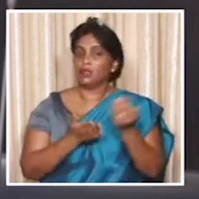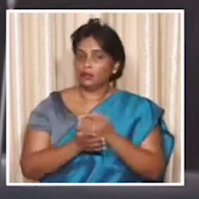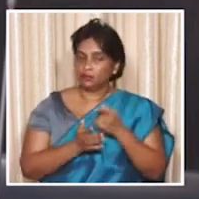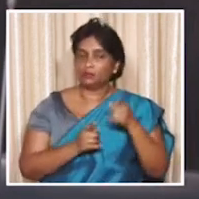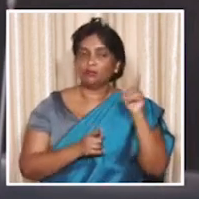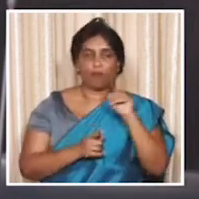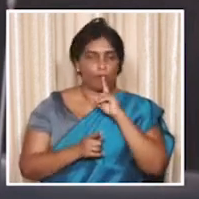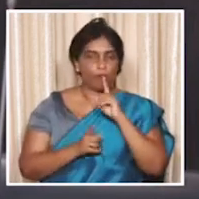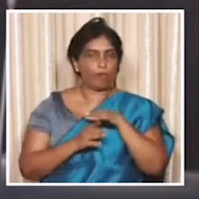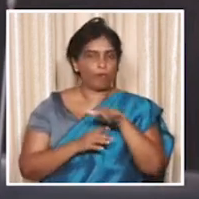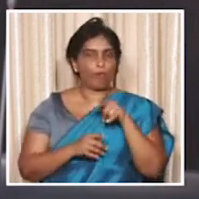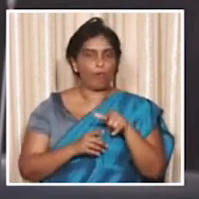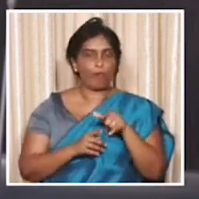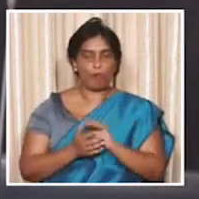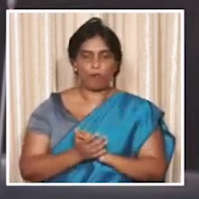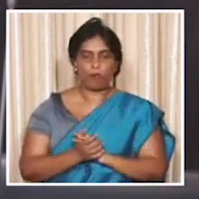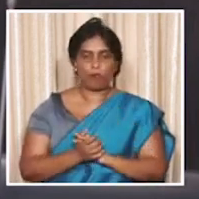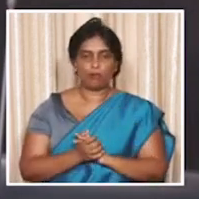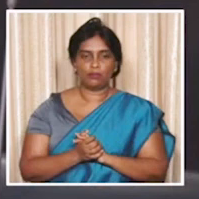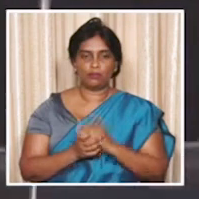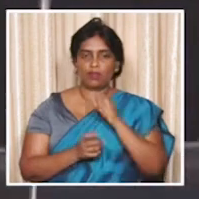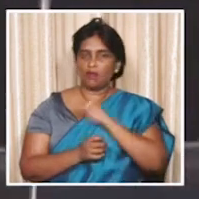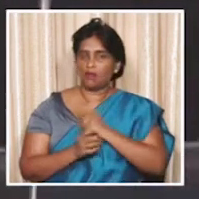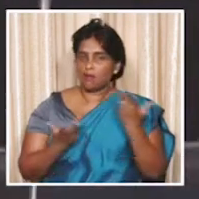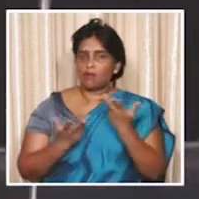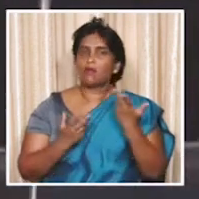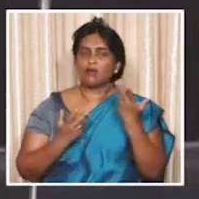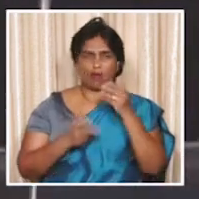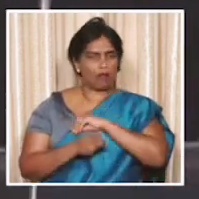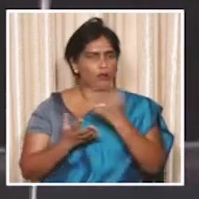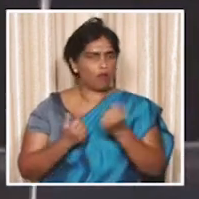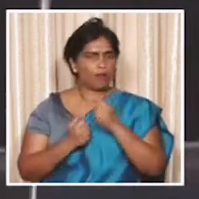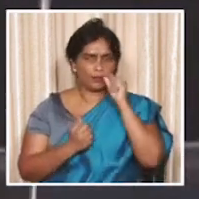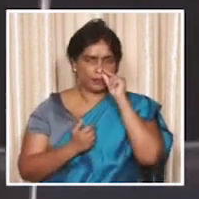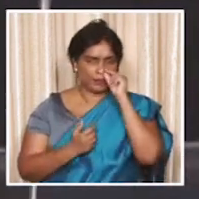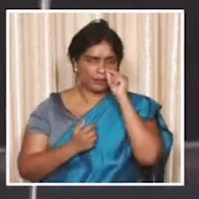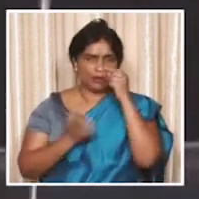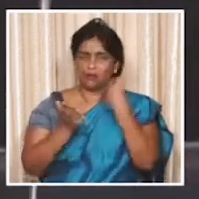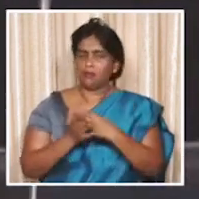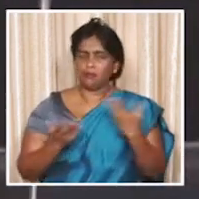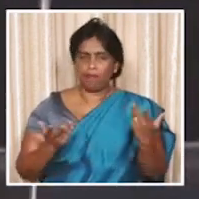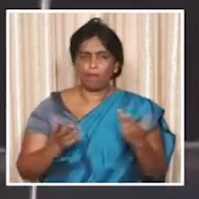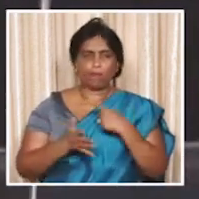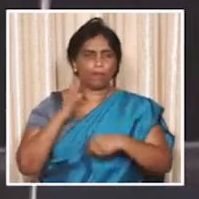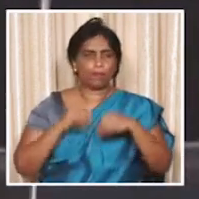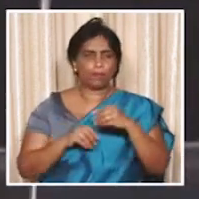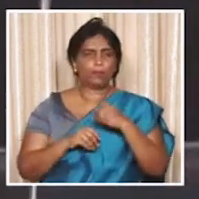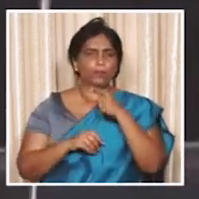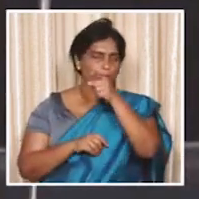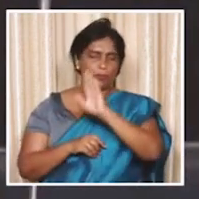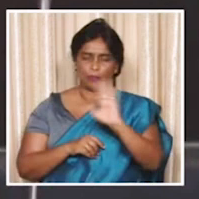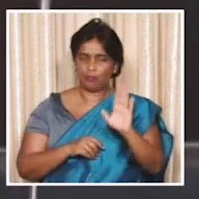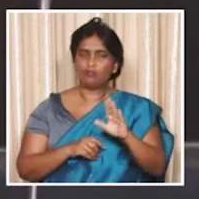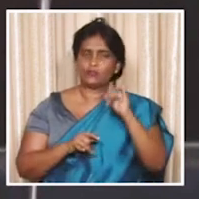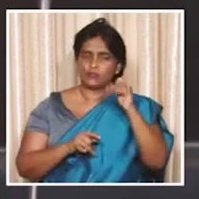ප්‍රමාණයත් ඔබතුමාලගේ ප්‍රදේශවල ඉංගර්ලා දාන්න. එයාලට ආදායම් හොයන්න බැරි නම් එයාලට මේ නඩත්තු කරන්න බැරි නම් දේශපාලනපත් ඔබතුමා නෙමෙයි මං